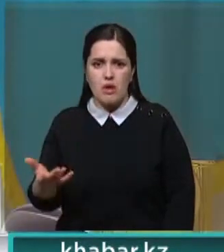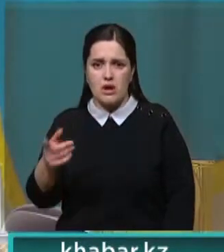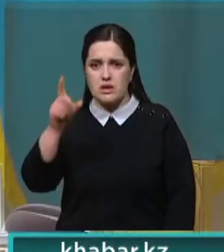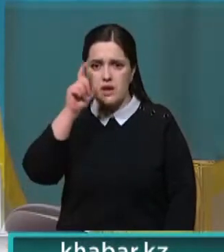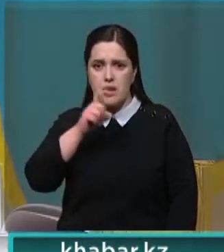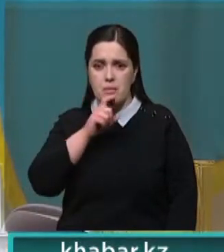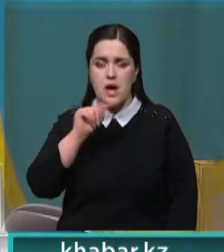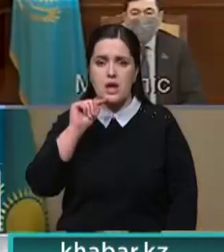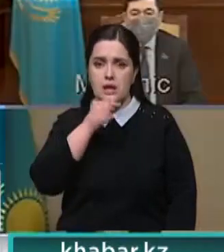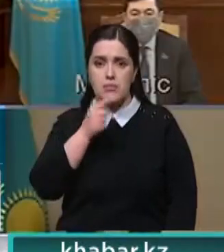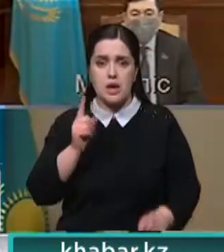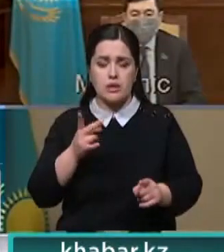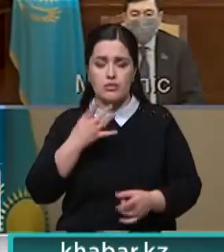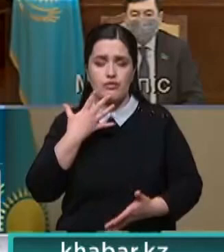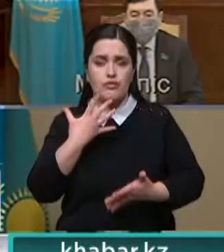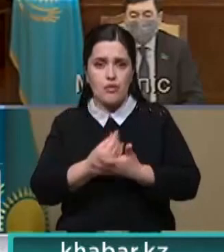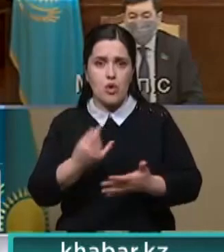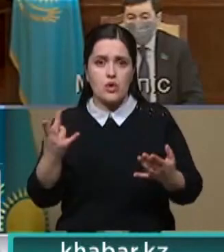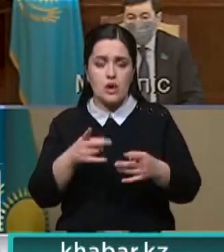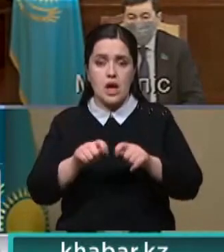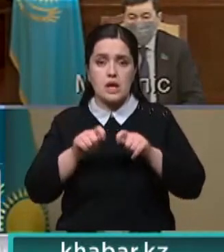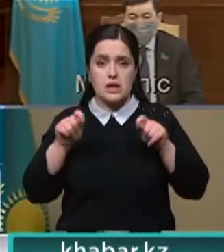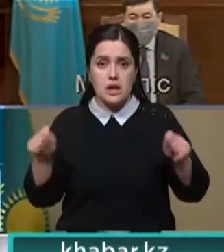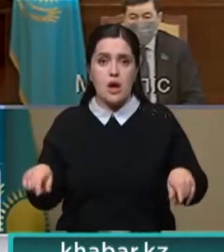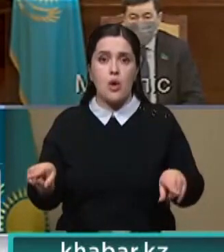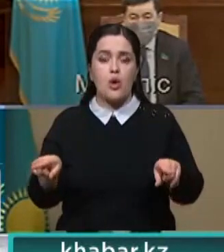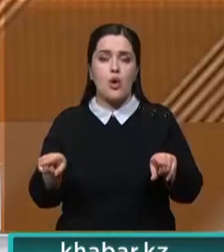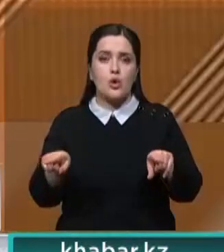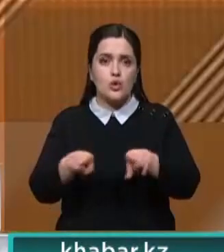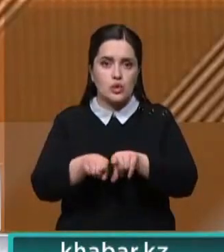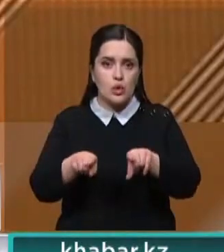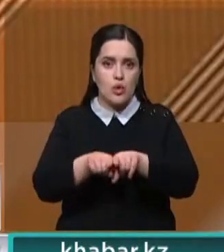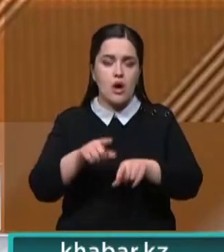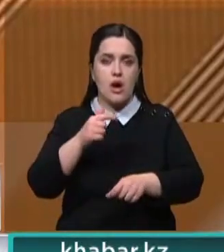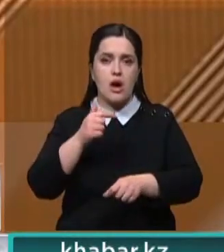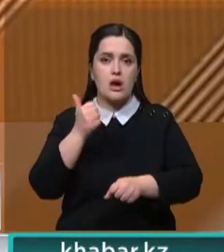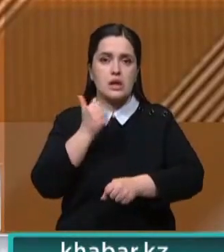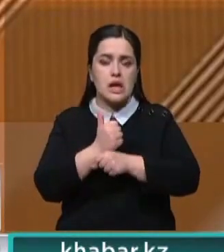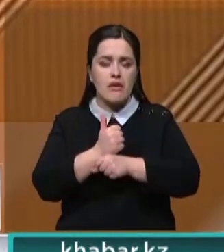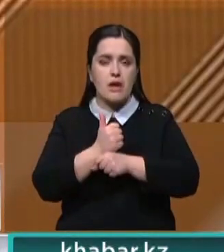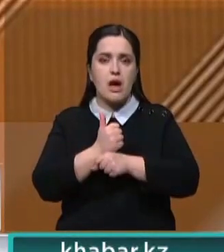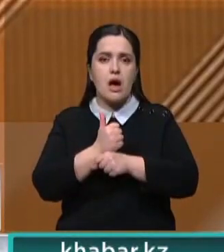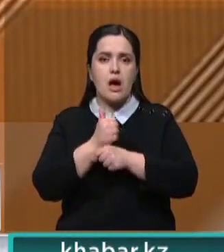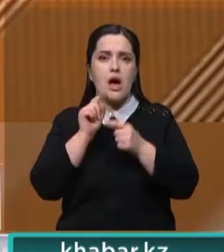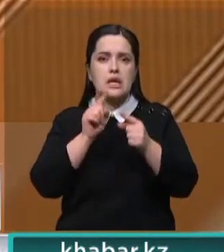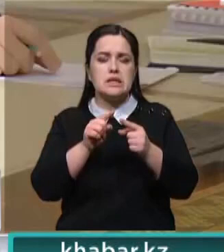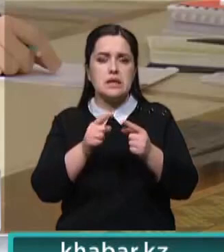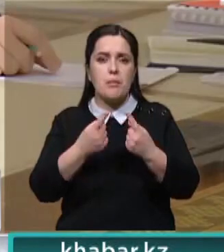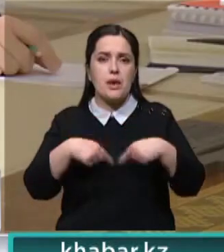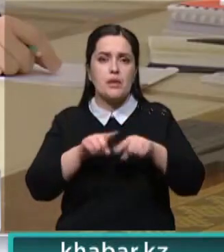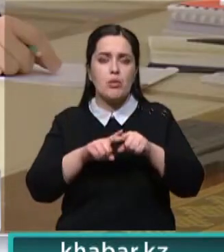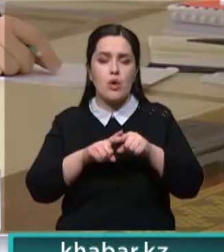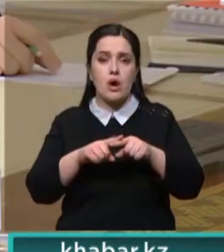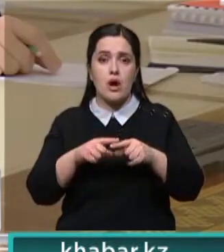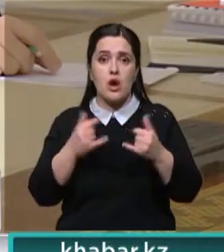разбираются в экономических реалиях. О коммунальном рабстве неожиданно для всех высказался глава антимонопольного ведомства. Тот факт, что